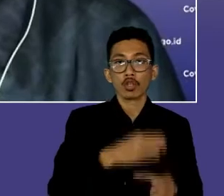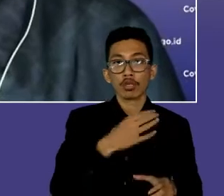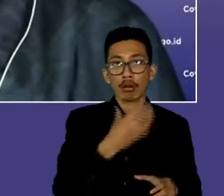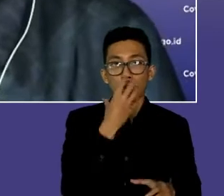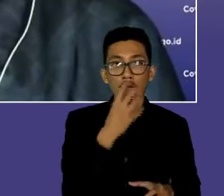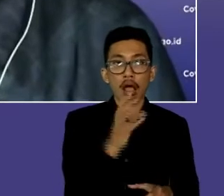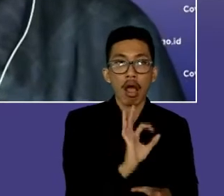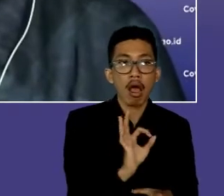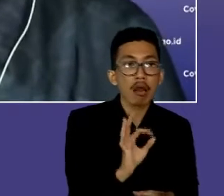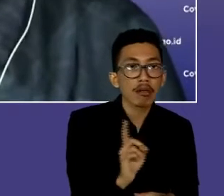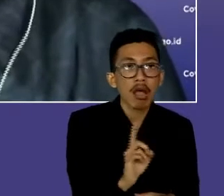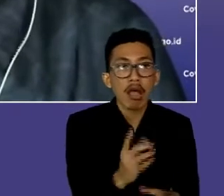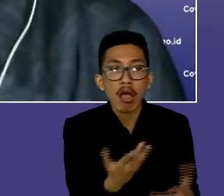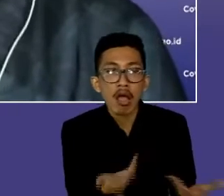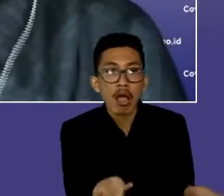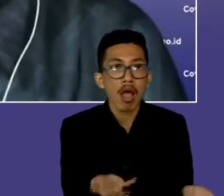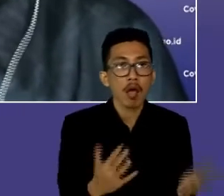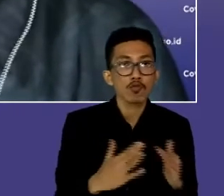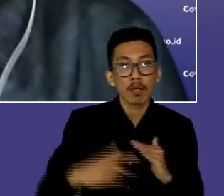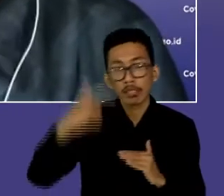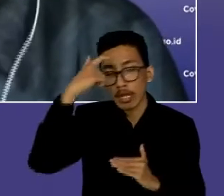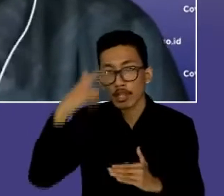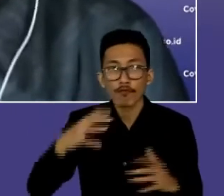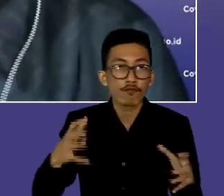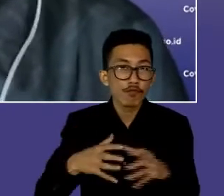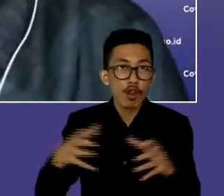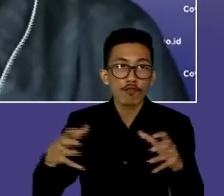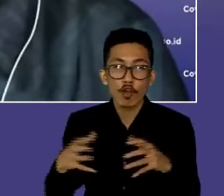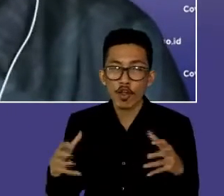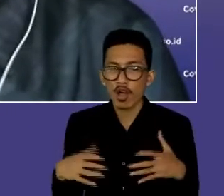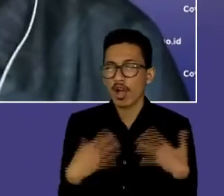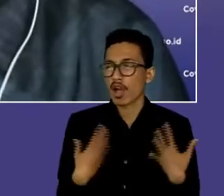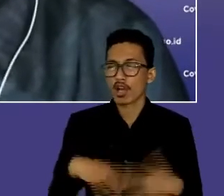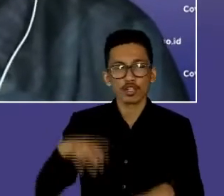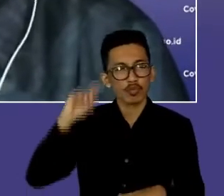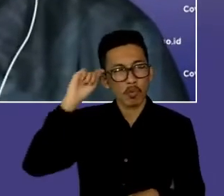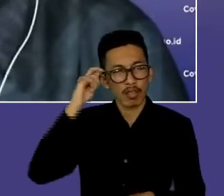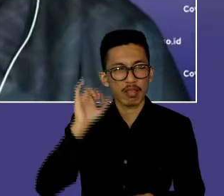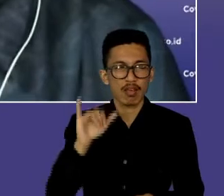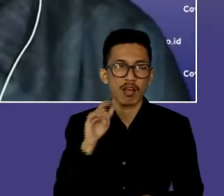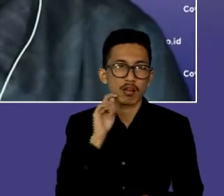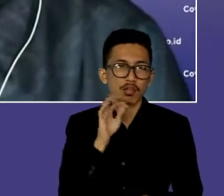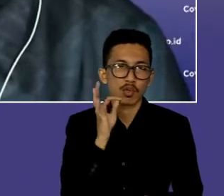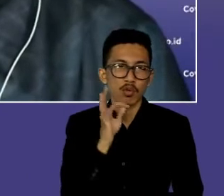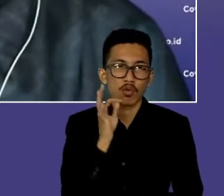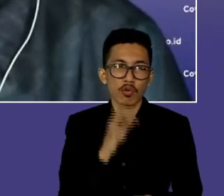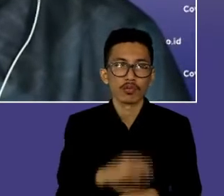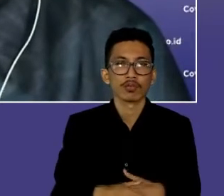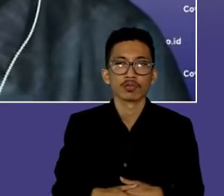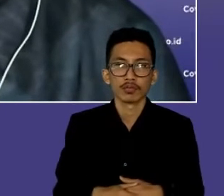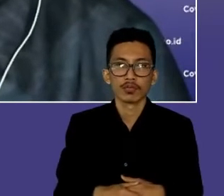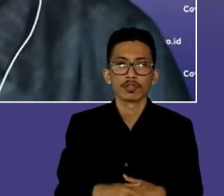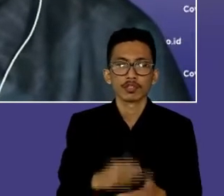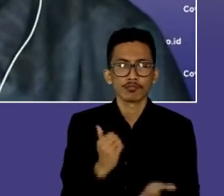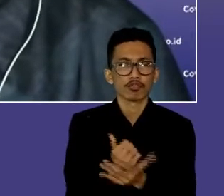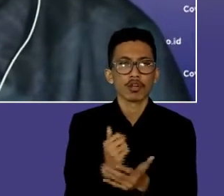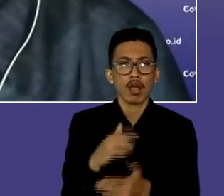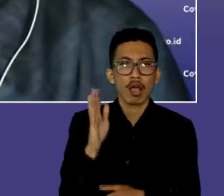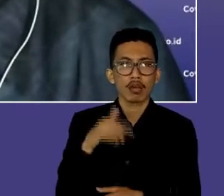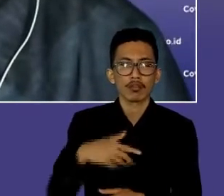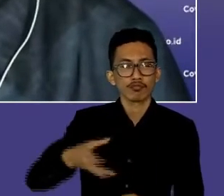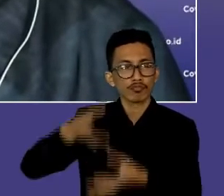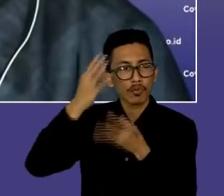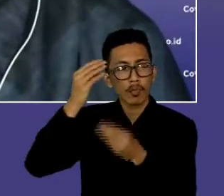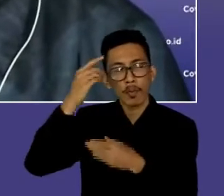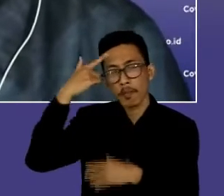sakit, tentunya kita juga yang merasakan sulitnya ya Dr. Dewi ya. Terakhir Dr. Dewi, apa yang akan disampaikan? Ini pembelajarannya banyak nih sebetulnya ya.